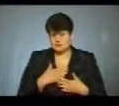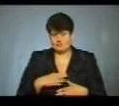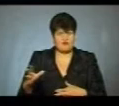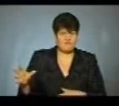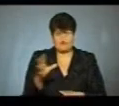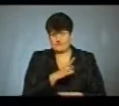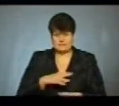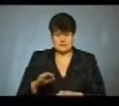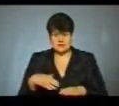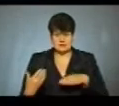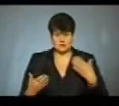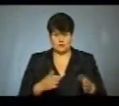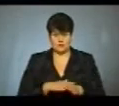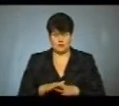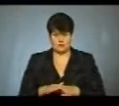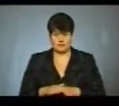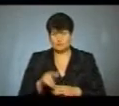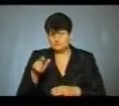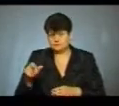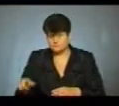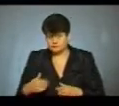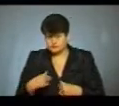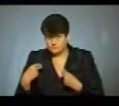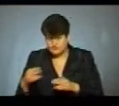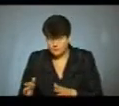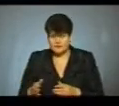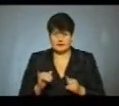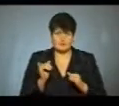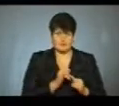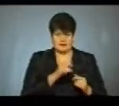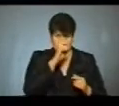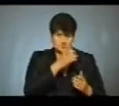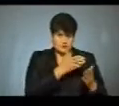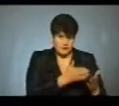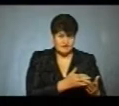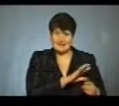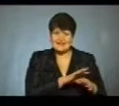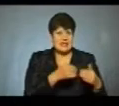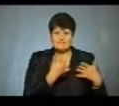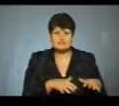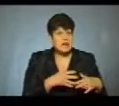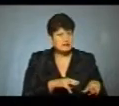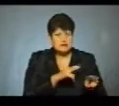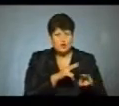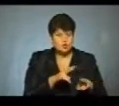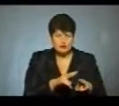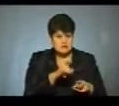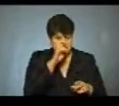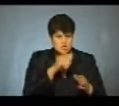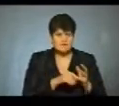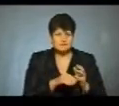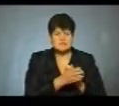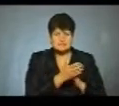всі сторони повністю. І селянина, який хоче продати, і державу, яка не втратить контролю за державними